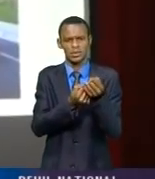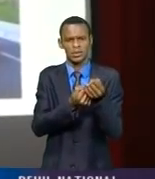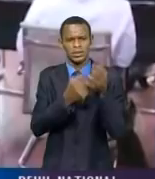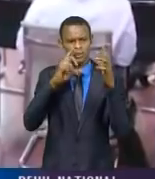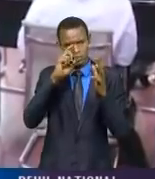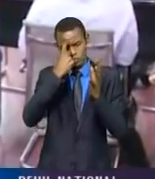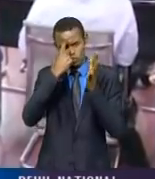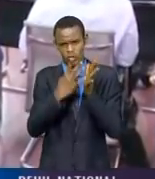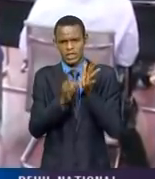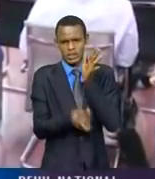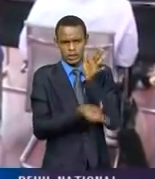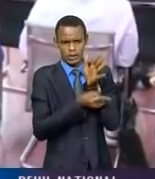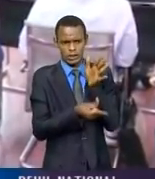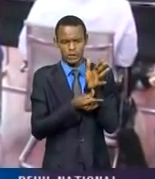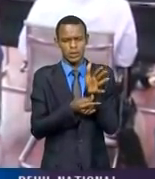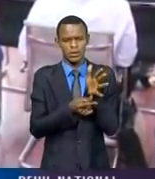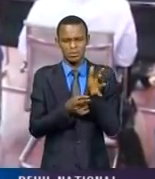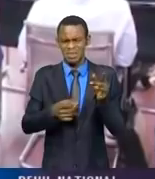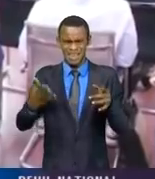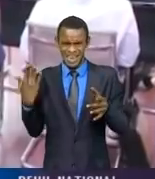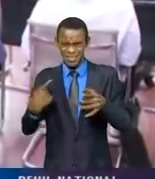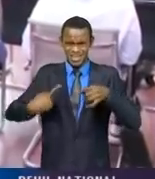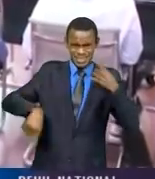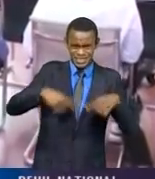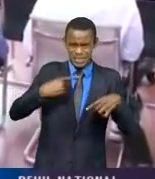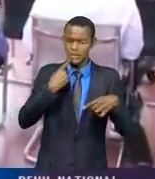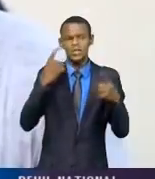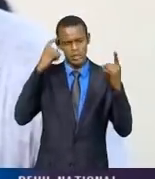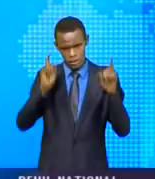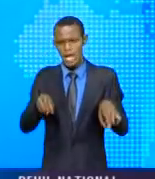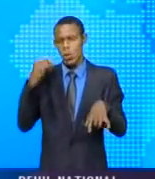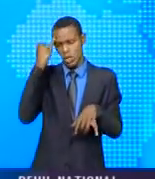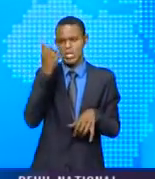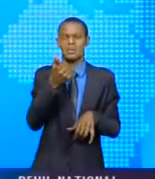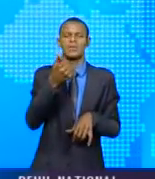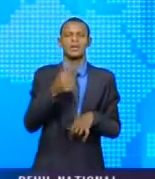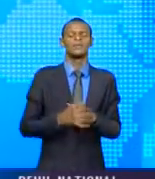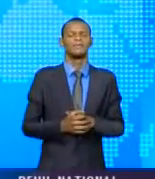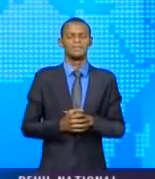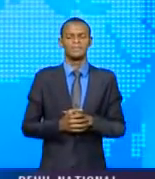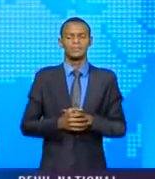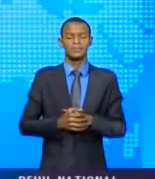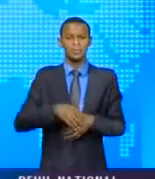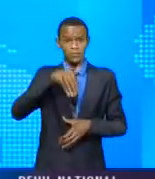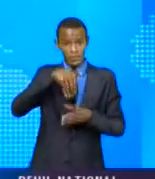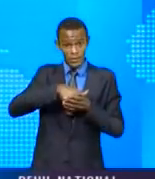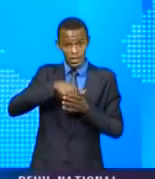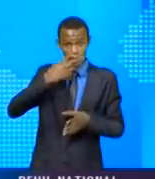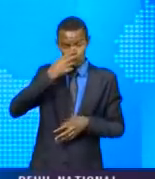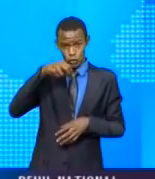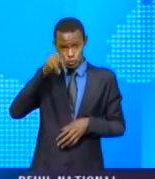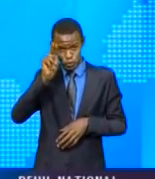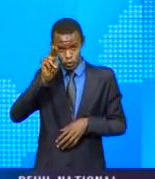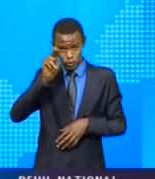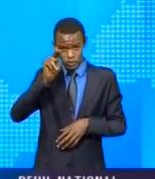faisant gagner l'intérêt de la province d'aller nord-kivu yayi lancement dé formation